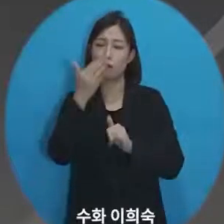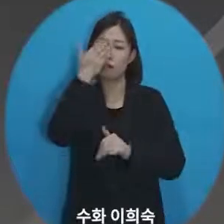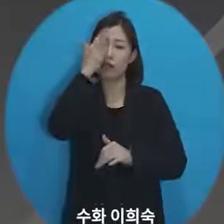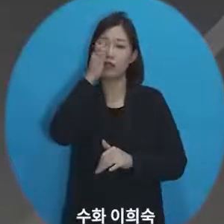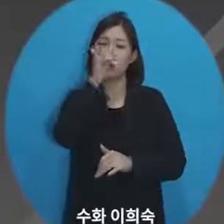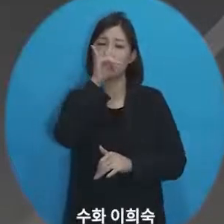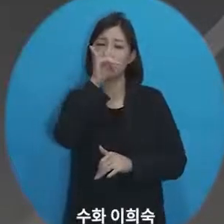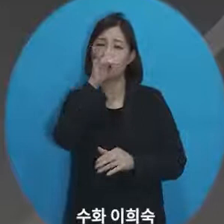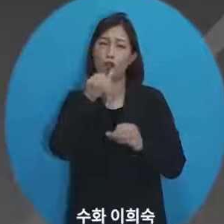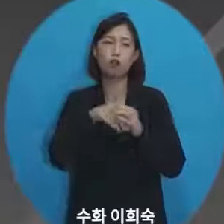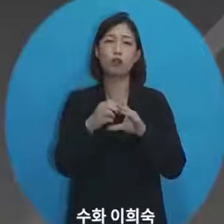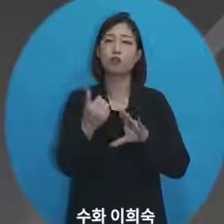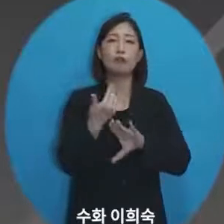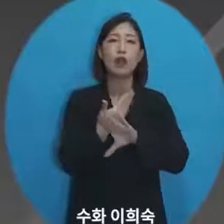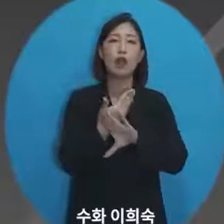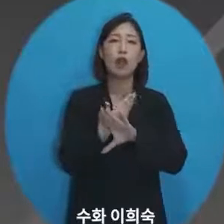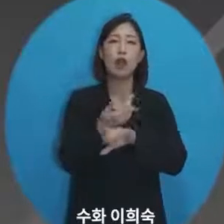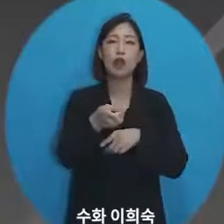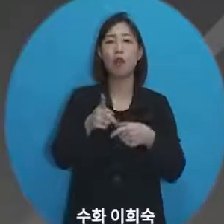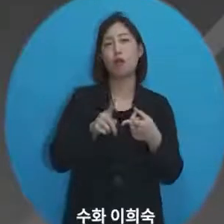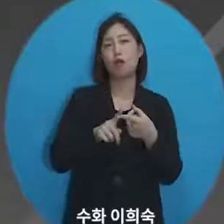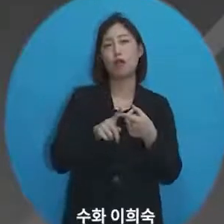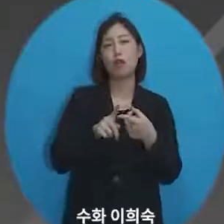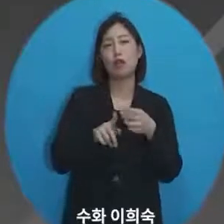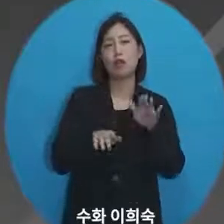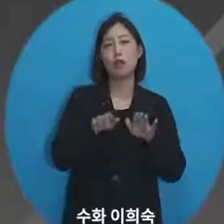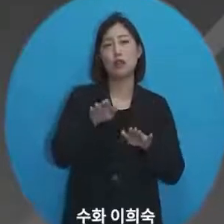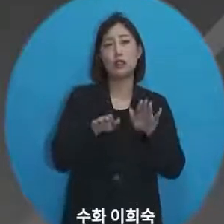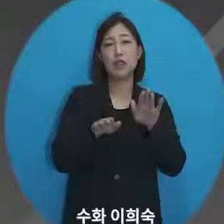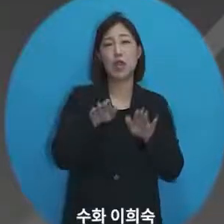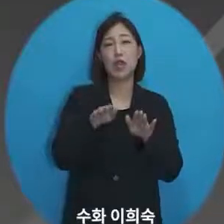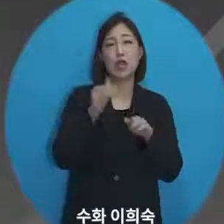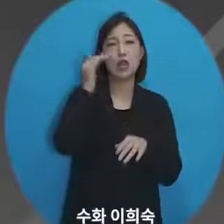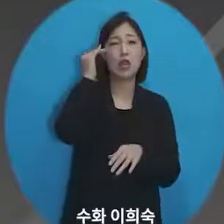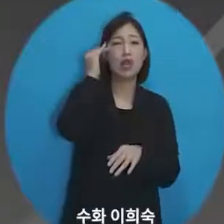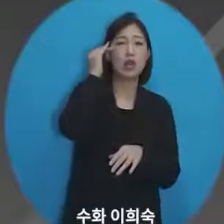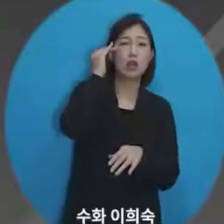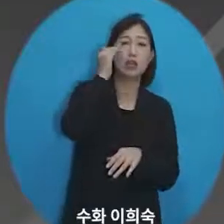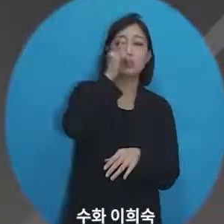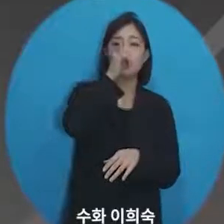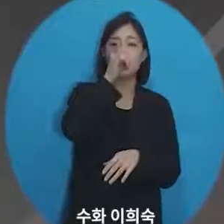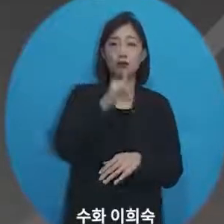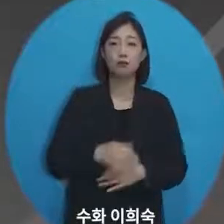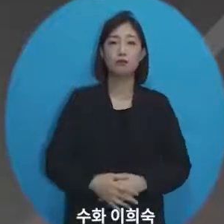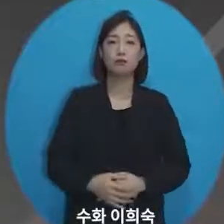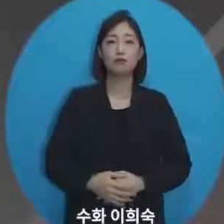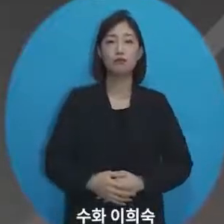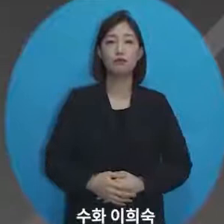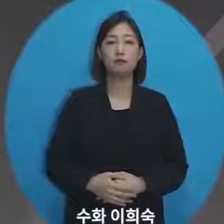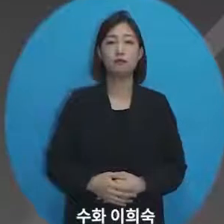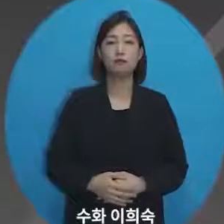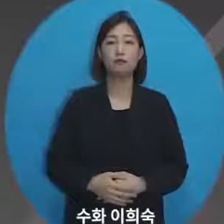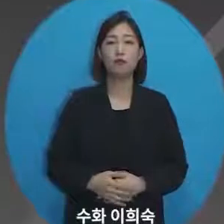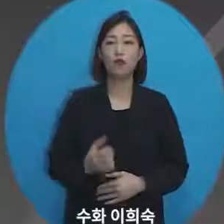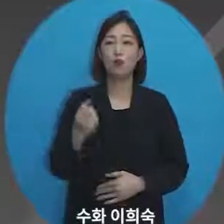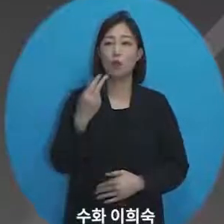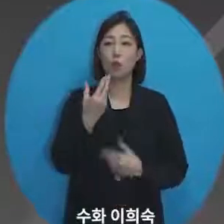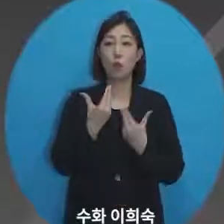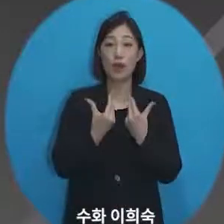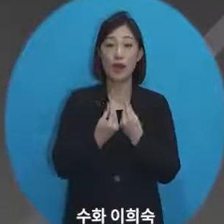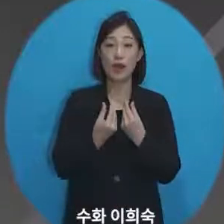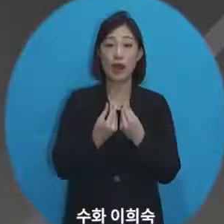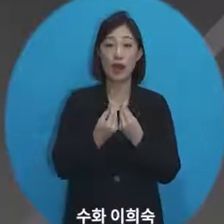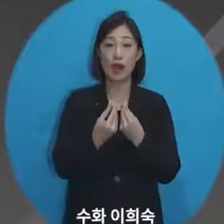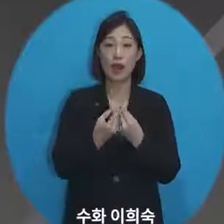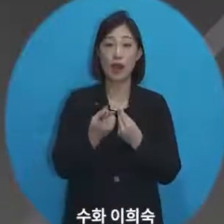수 있을 것 같고요. 그리고 의식적 베리어라고 하는 부분은 우리가 생활 속에 있는 예를 들면 지금 그림에서